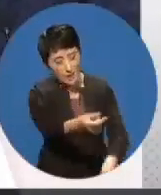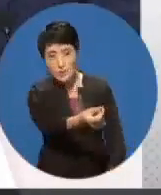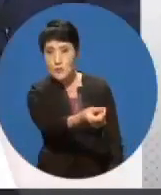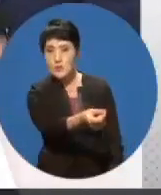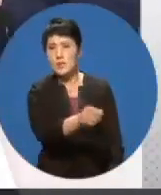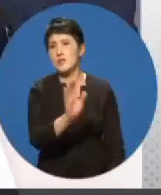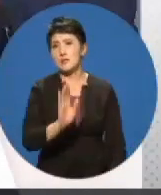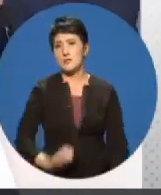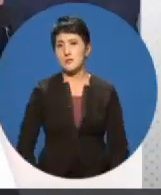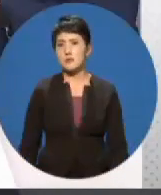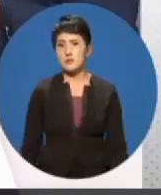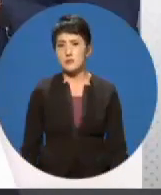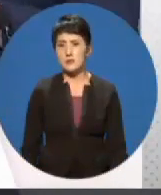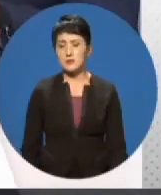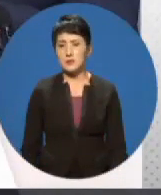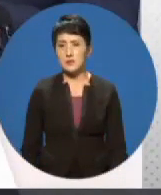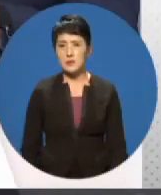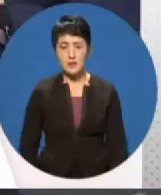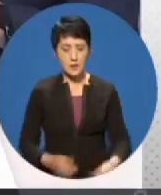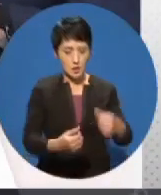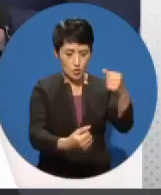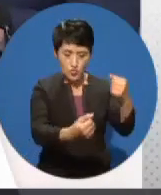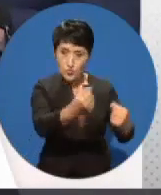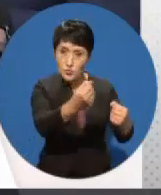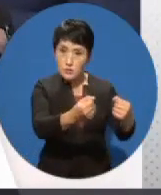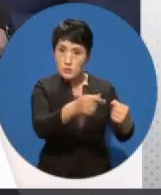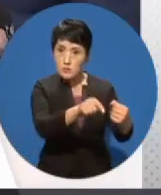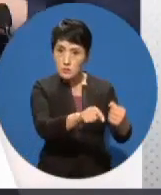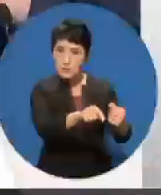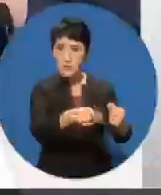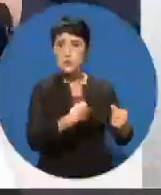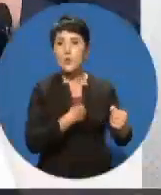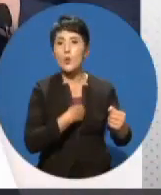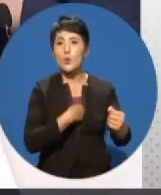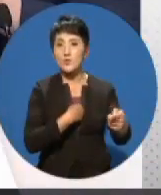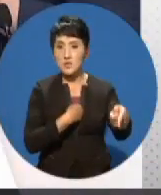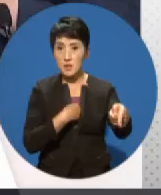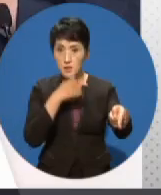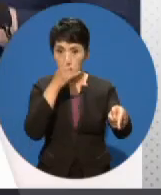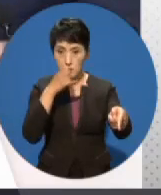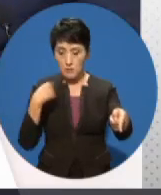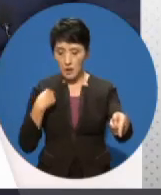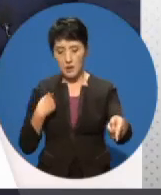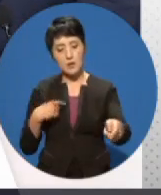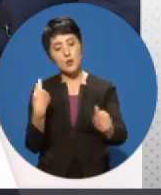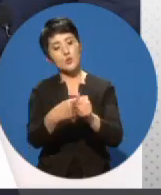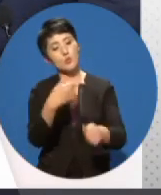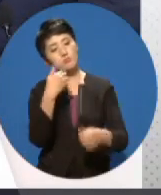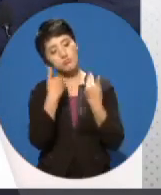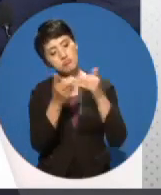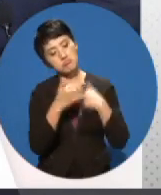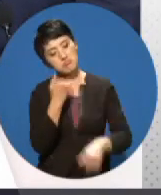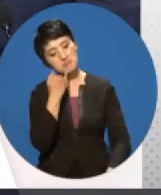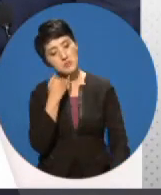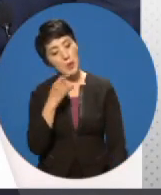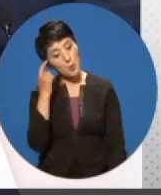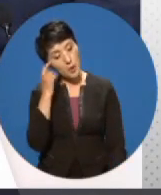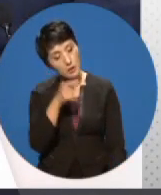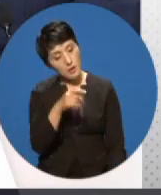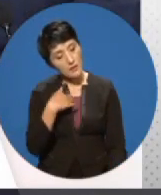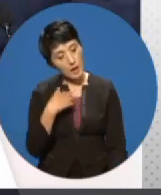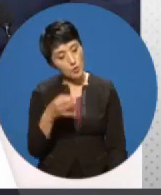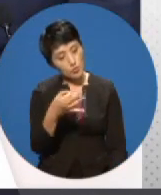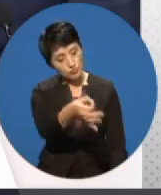이제 저것처럼 예를 들어 기사님 혼자 있는데 만약에 욕설을 했다면 욕값 네. 이런 경우는 이게 모욕죄로 처벌이 힘들어요. 왜냐하면